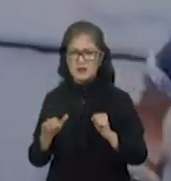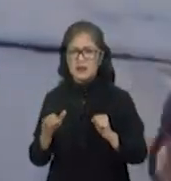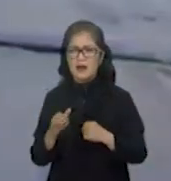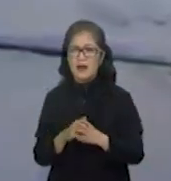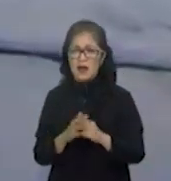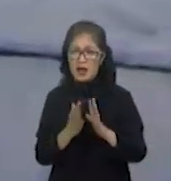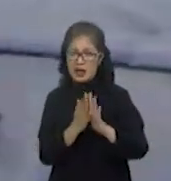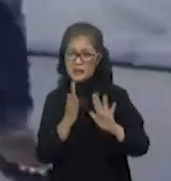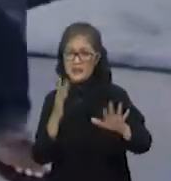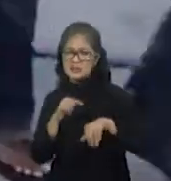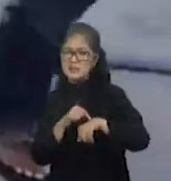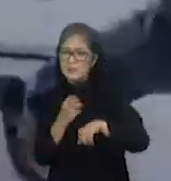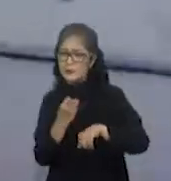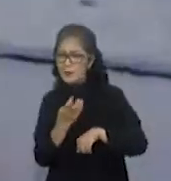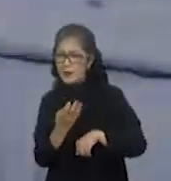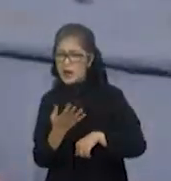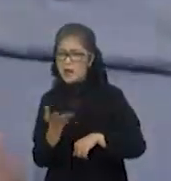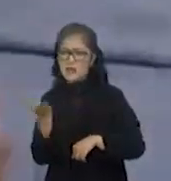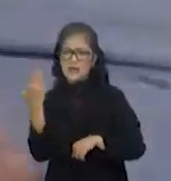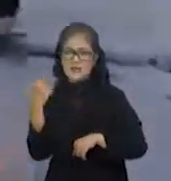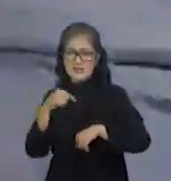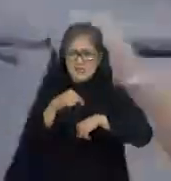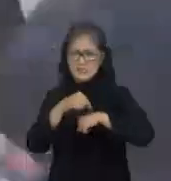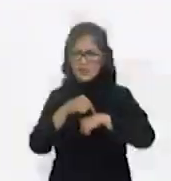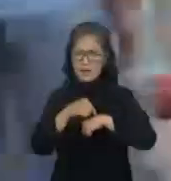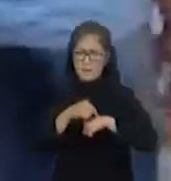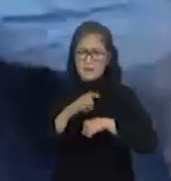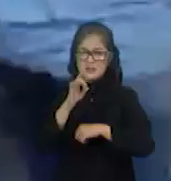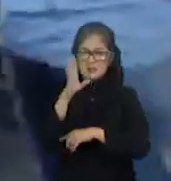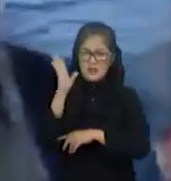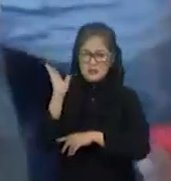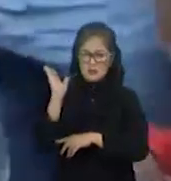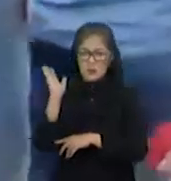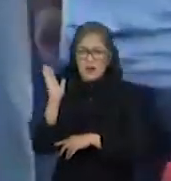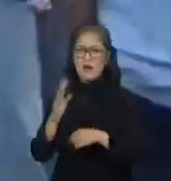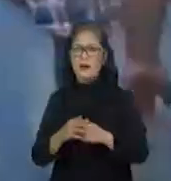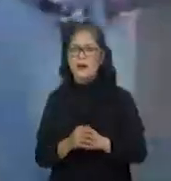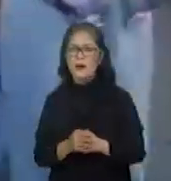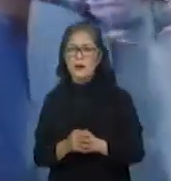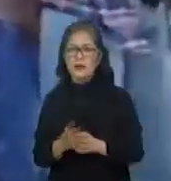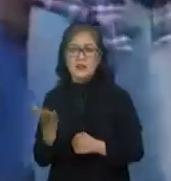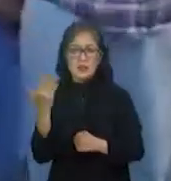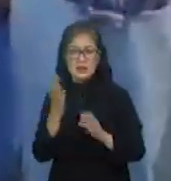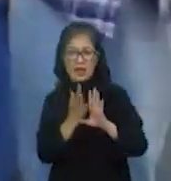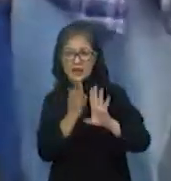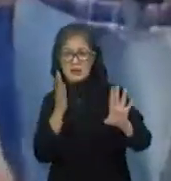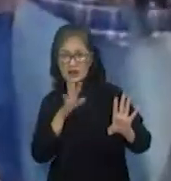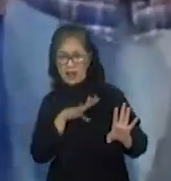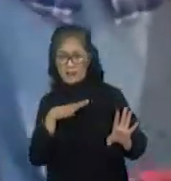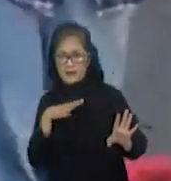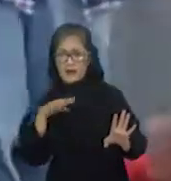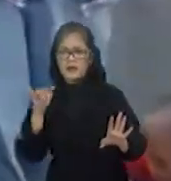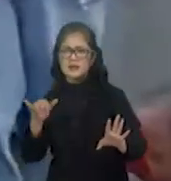Ngantri dari jam berapa, Bu? Ya, dari siang. Dari siang? Iya. Oh. Apa? Tadi udah ngantri lama, dah, Pak? Ya, antri lama sih, ini